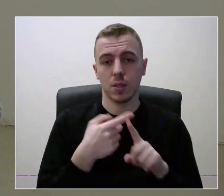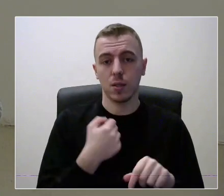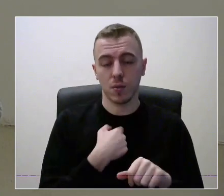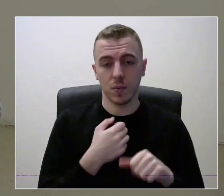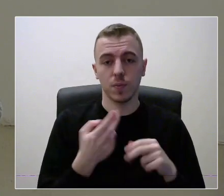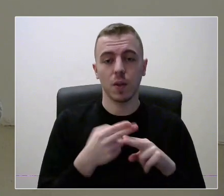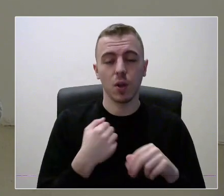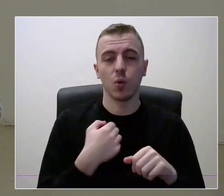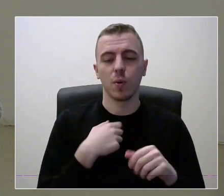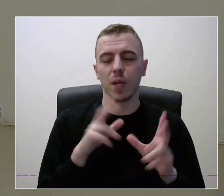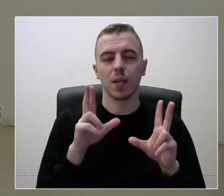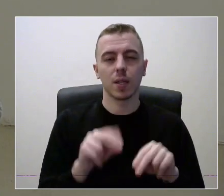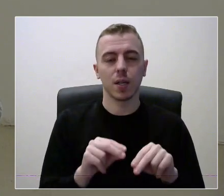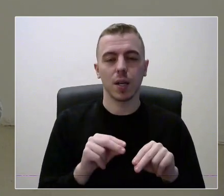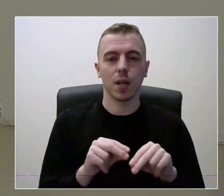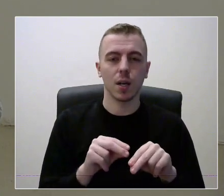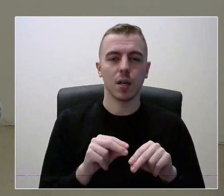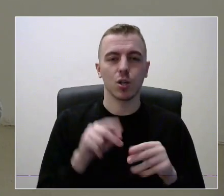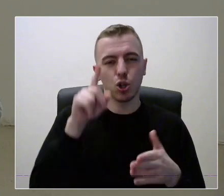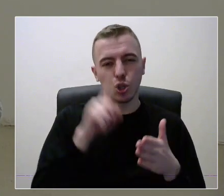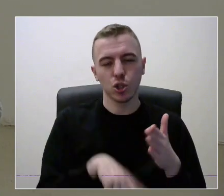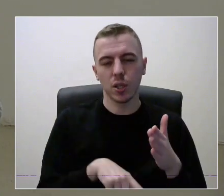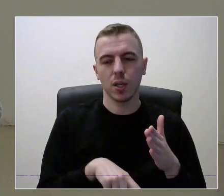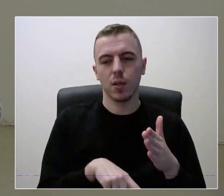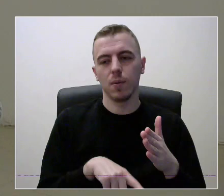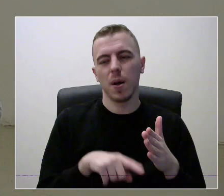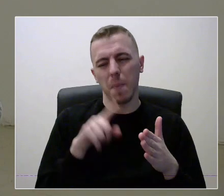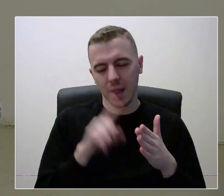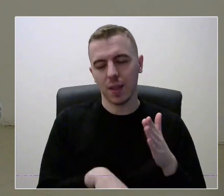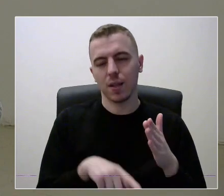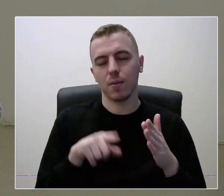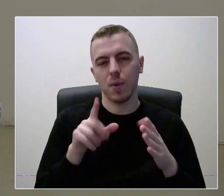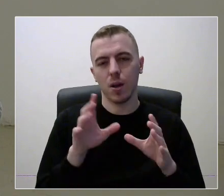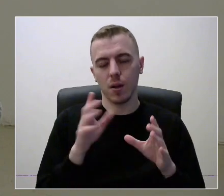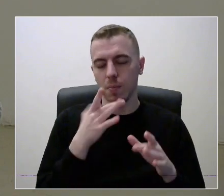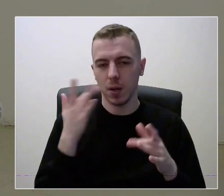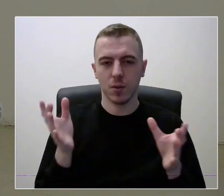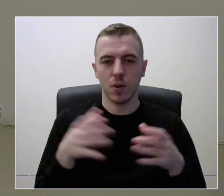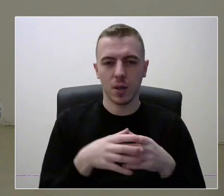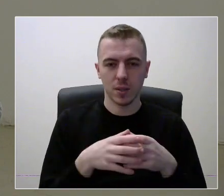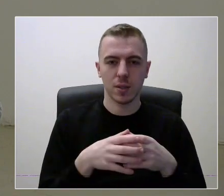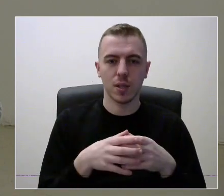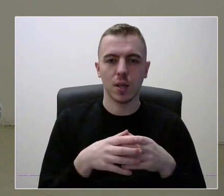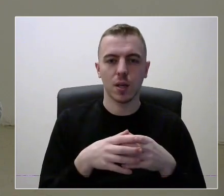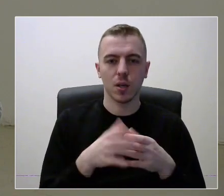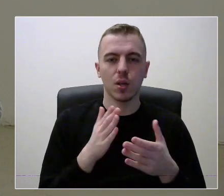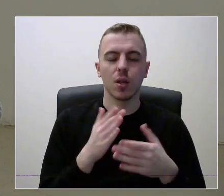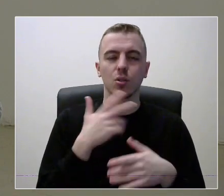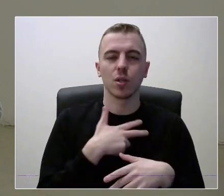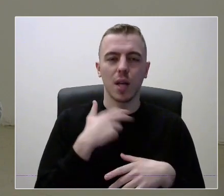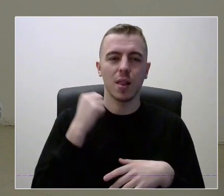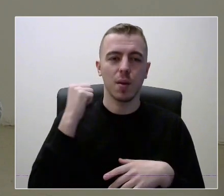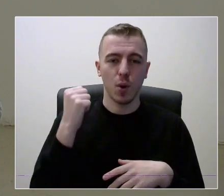turime tikrai ištikimą ir patikimą koaliciją, koalicijos partnerius, tai yra socialdemokratai, tai yra